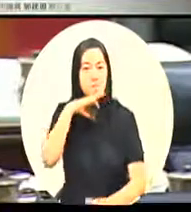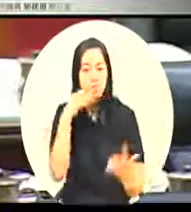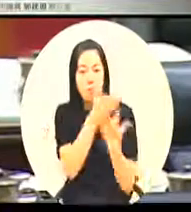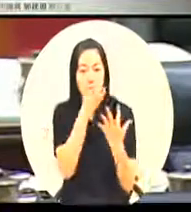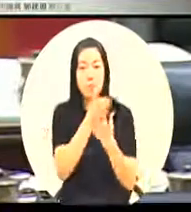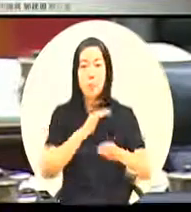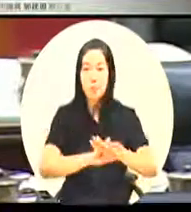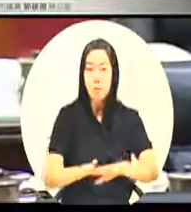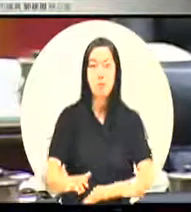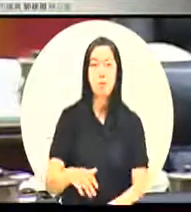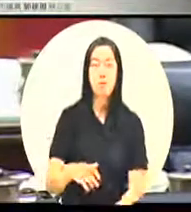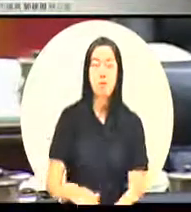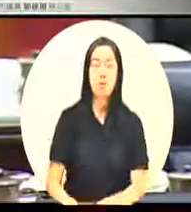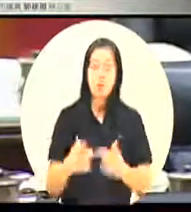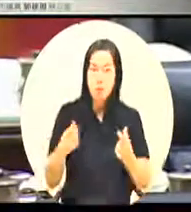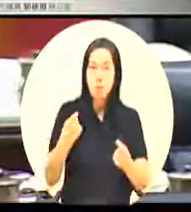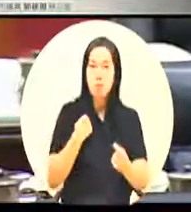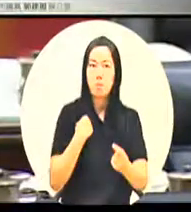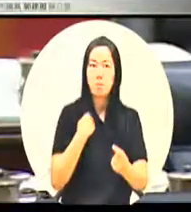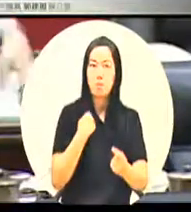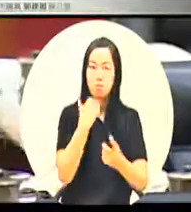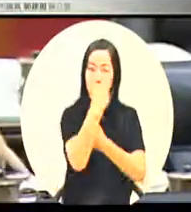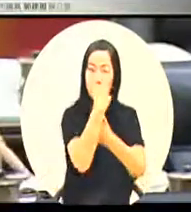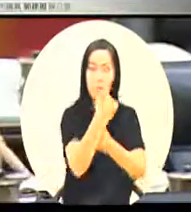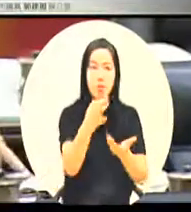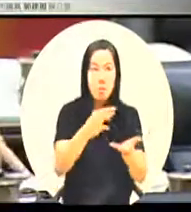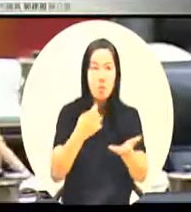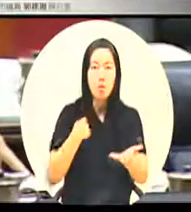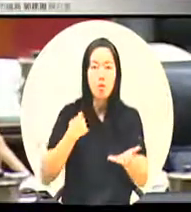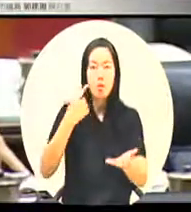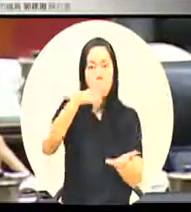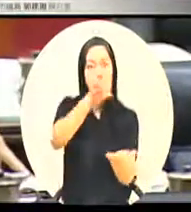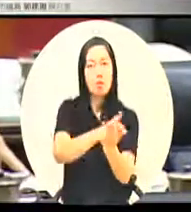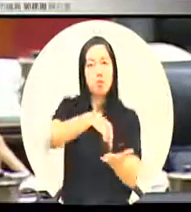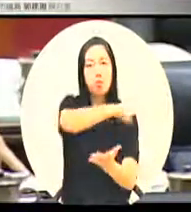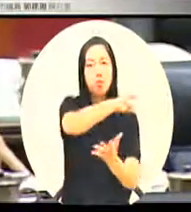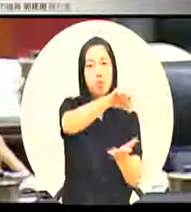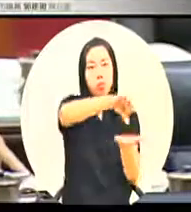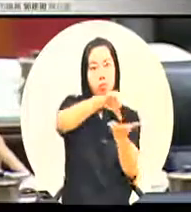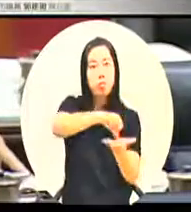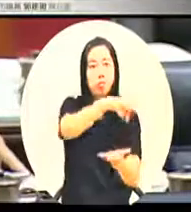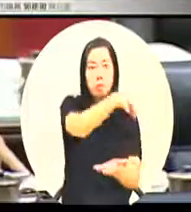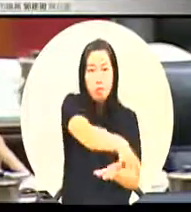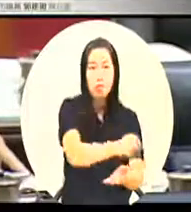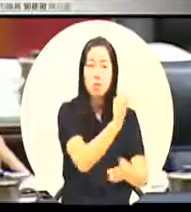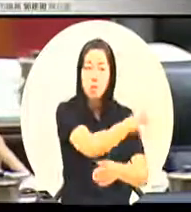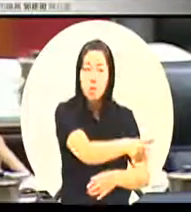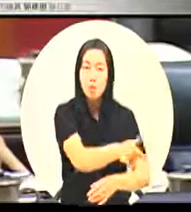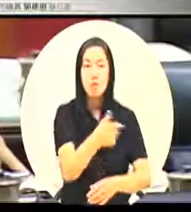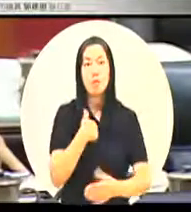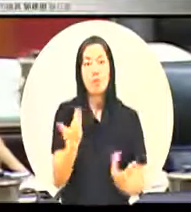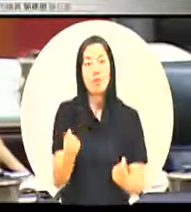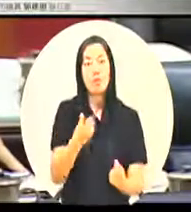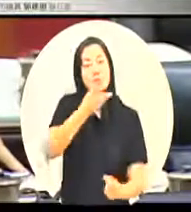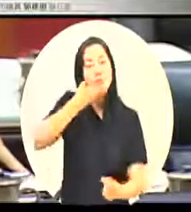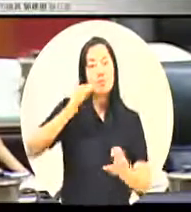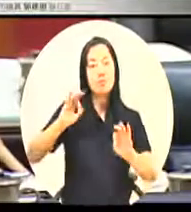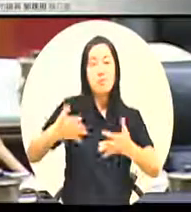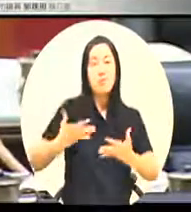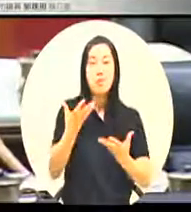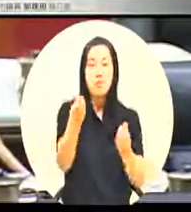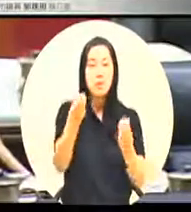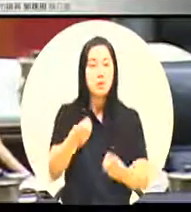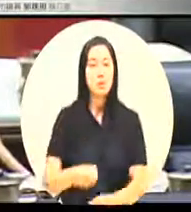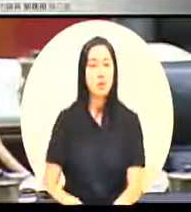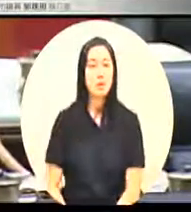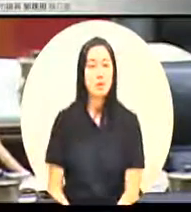来拢甲我买好好，你即摆溯源去，你直接去山地买，啊我要我怎啊啰嗦？我中间商怎啊啰嗦，一定会出来动。